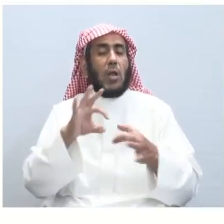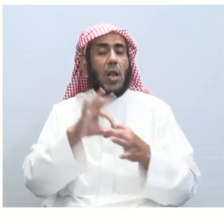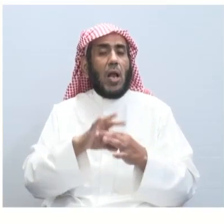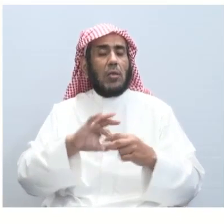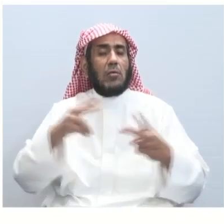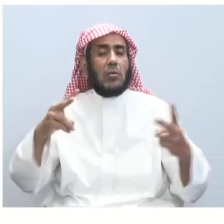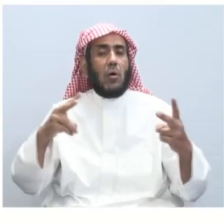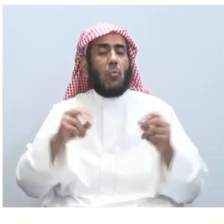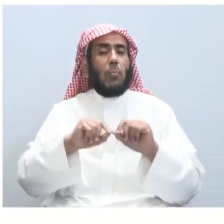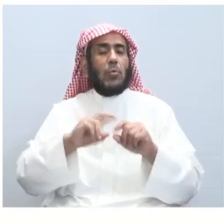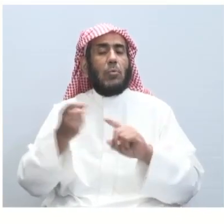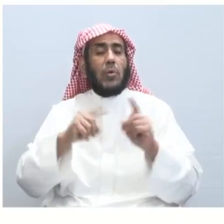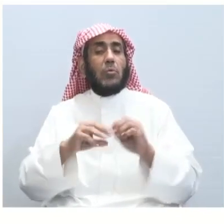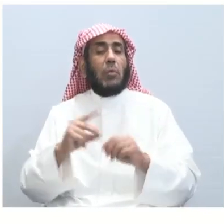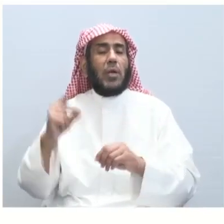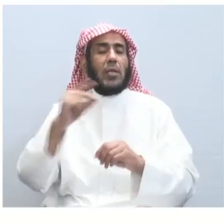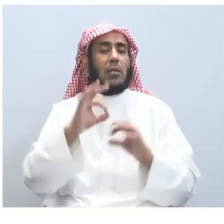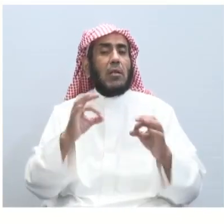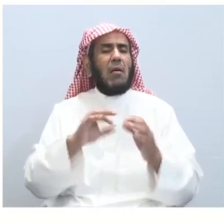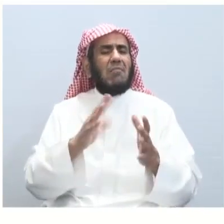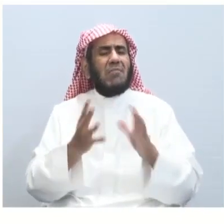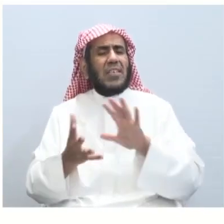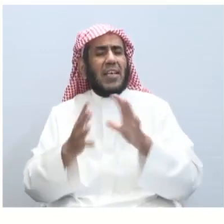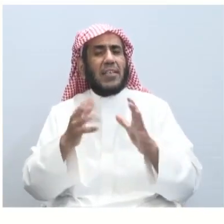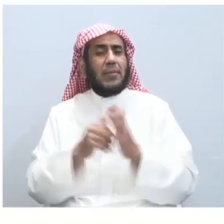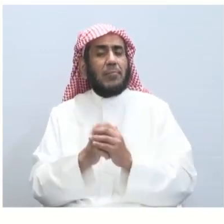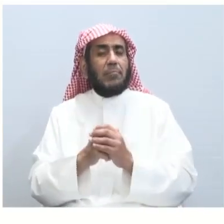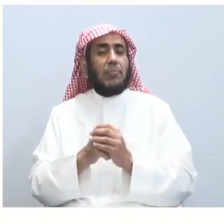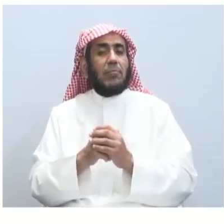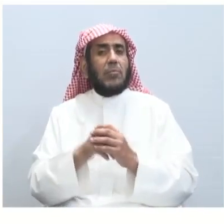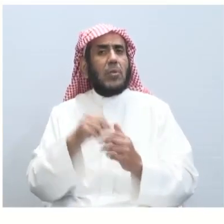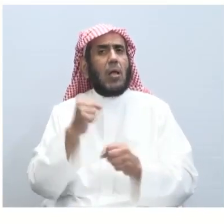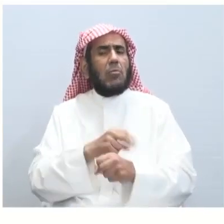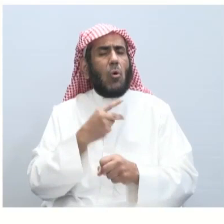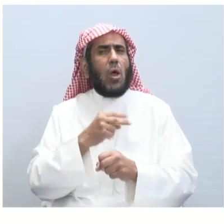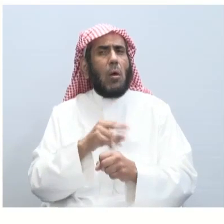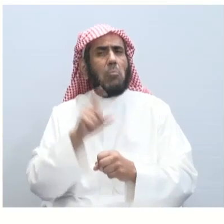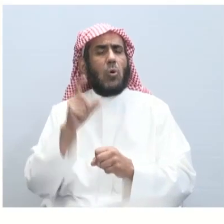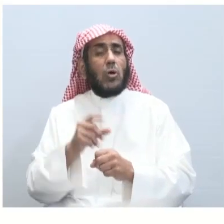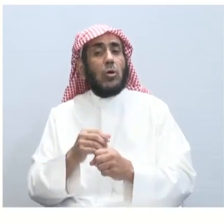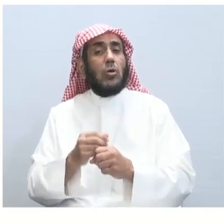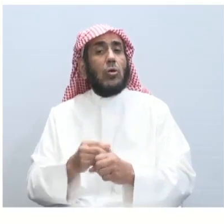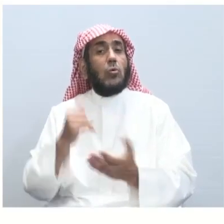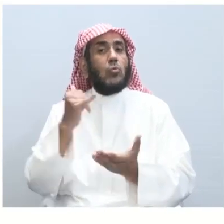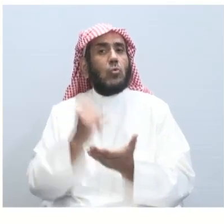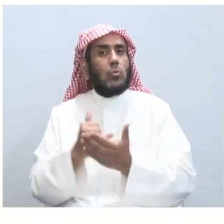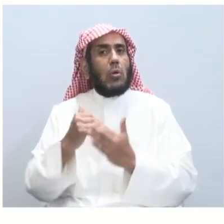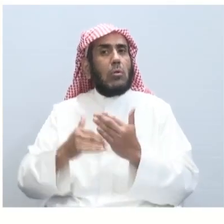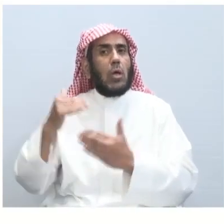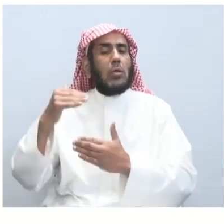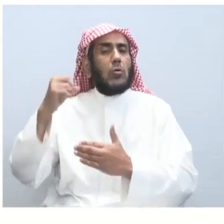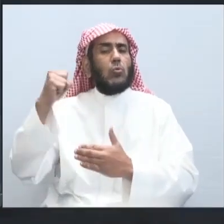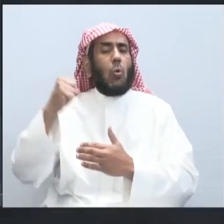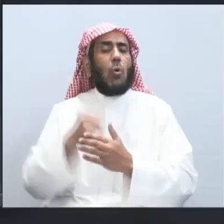المتنوعه والمتباينه من حيث الطبيعاتها فتاره تتصرف الدوله باعتبارها سلطه ذات سياده